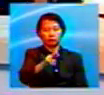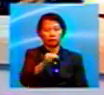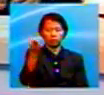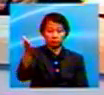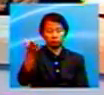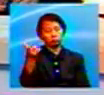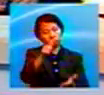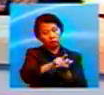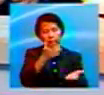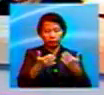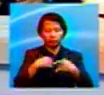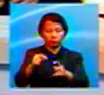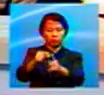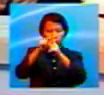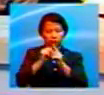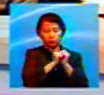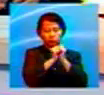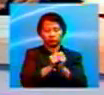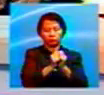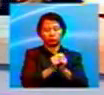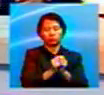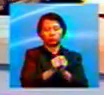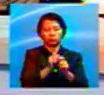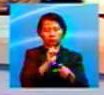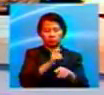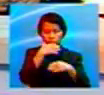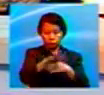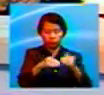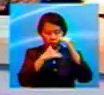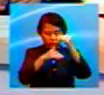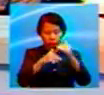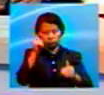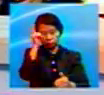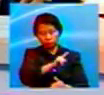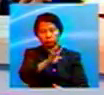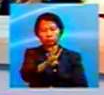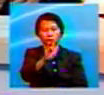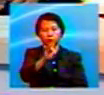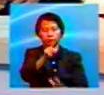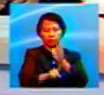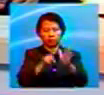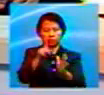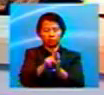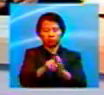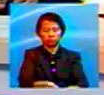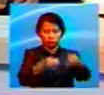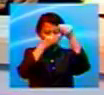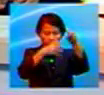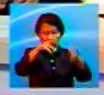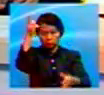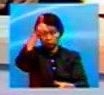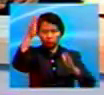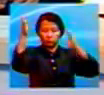melaporkan kemungkinan satu kenyataan bersama dikeluarkan selepas berakhirnya tempoh kritikan 48 jam yang diumum